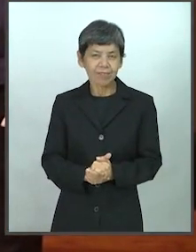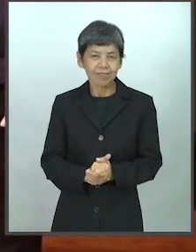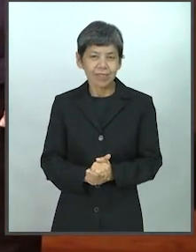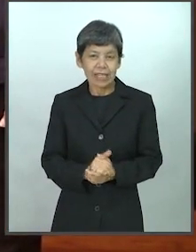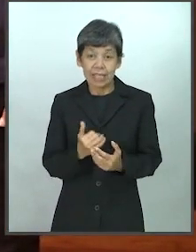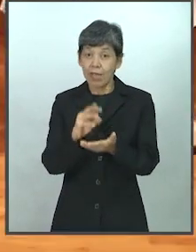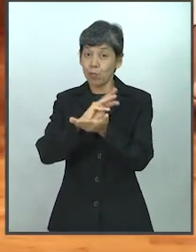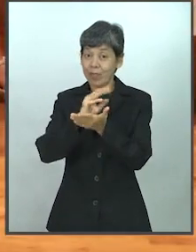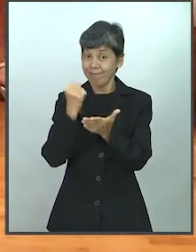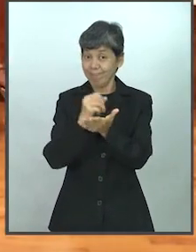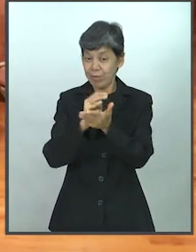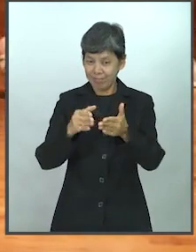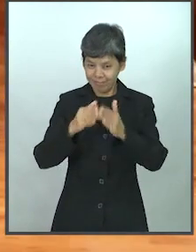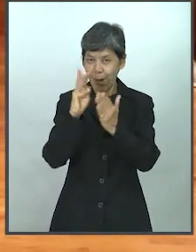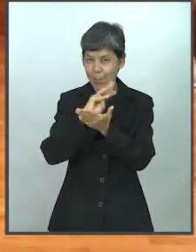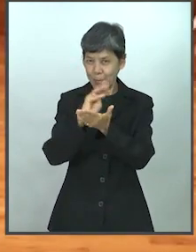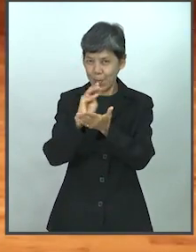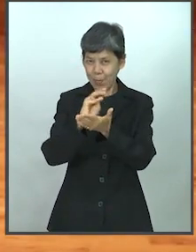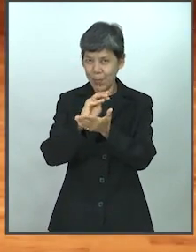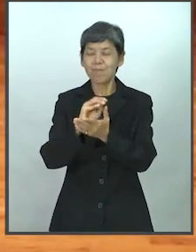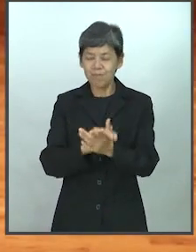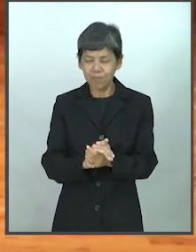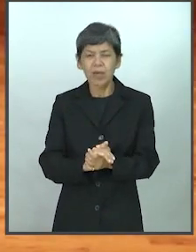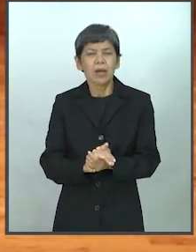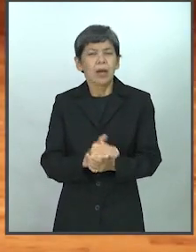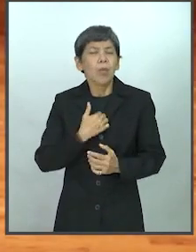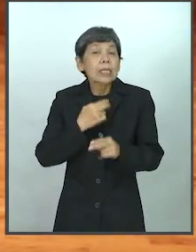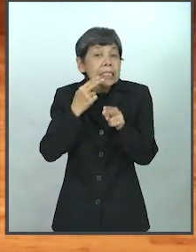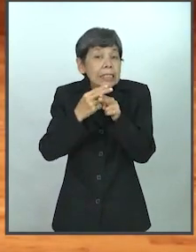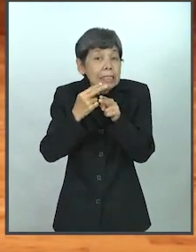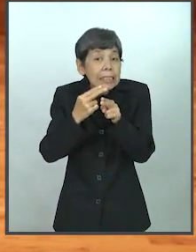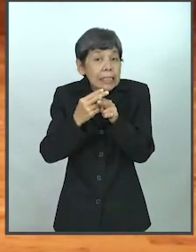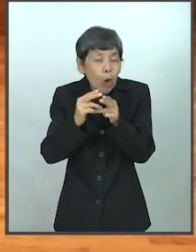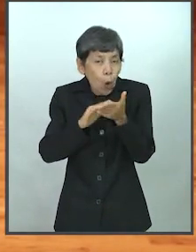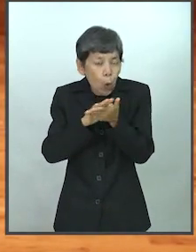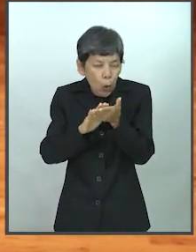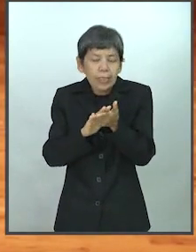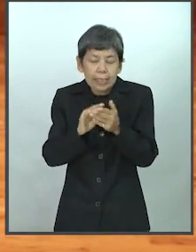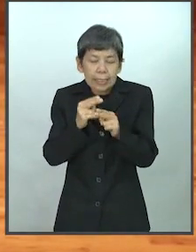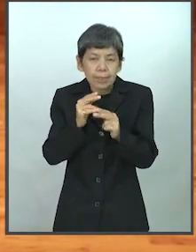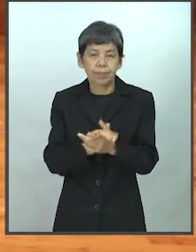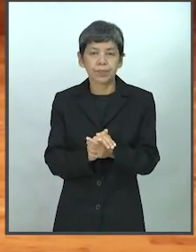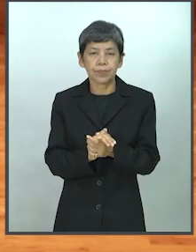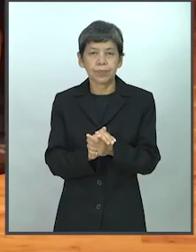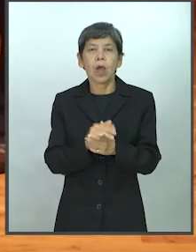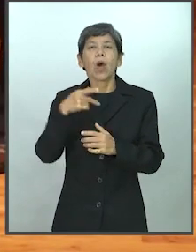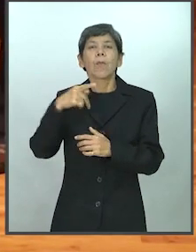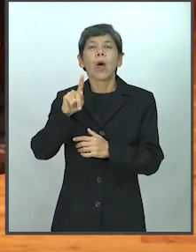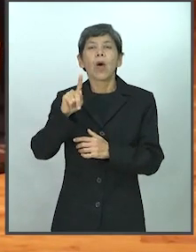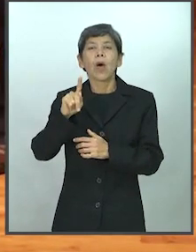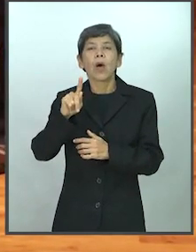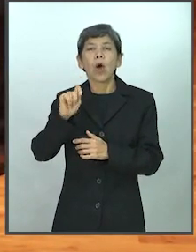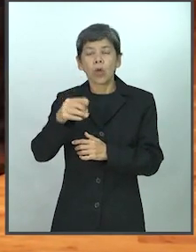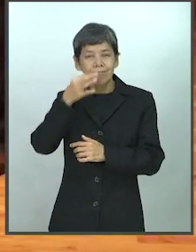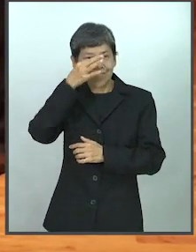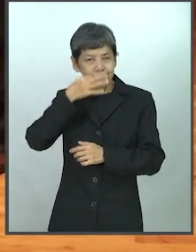จดมูลนิธิจากนั้นก็แต่ขอเอ่ยนามควรนะก็ทางปตท.